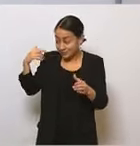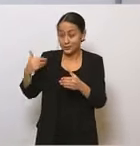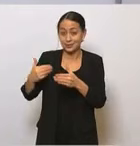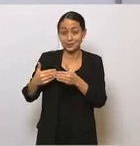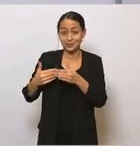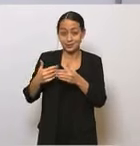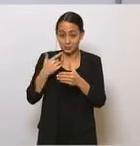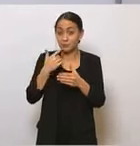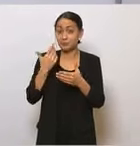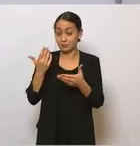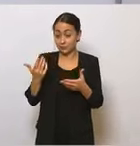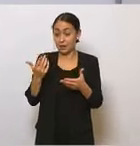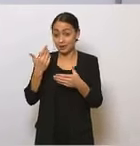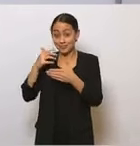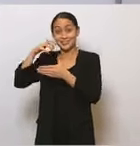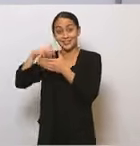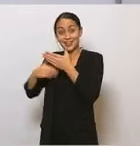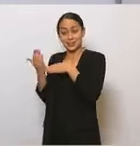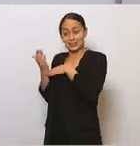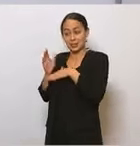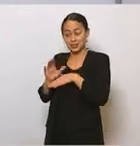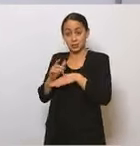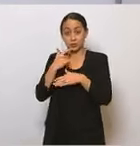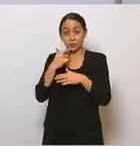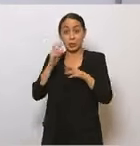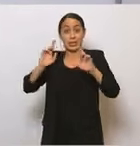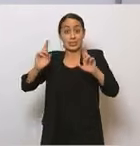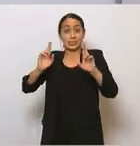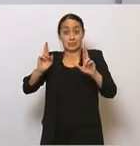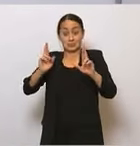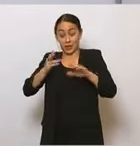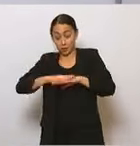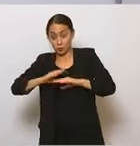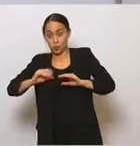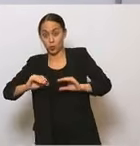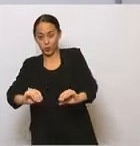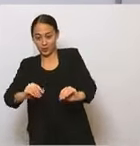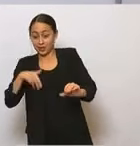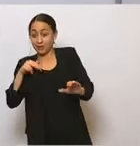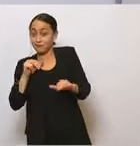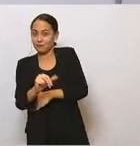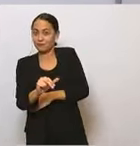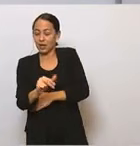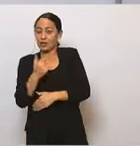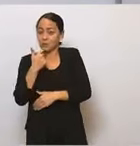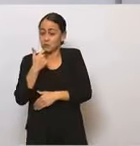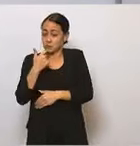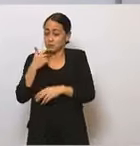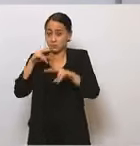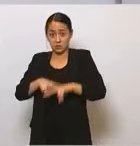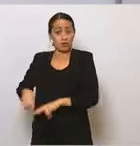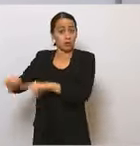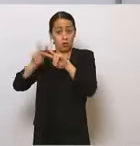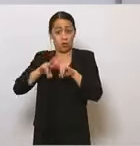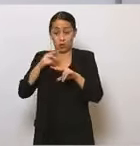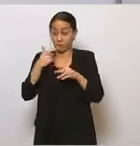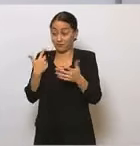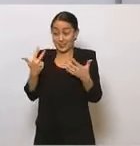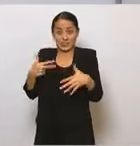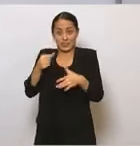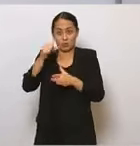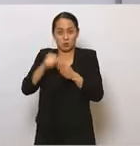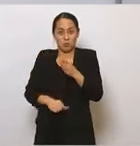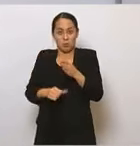les semaines qui viennent. Et donc en 18 mois, l'Europe aura pris certaines des législations les plus importantes de son histoire, ce qui montre